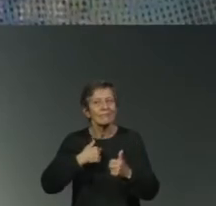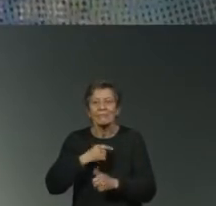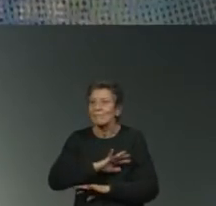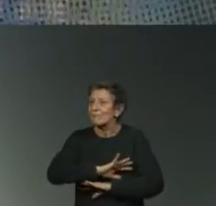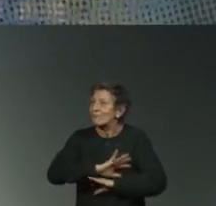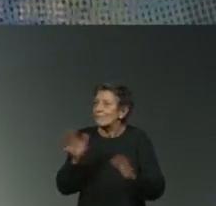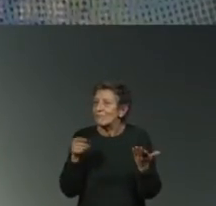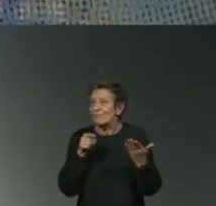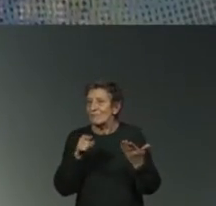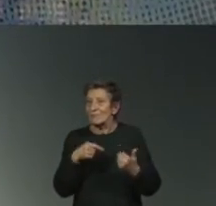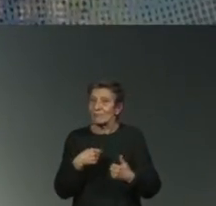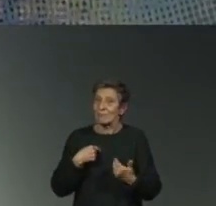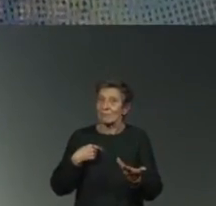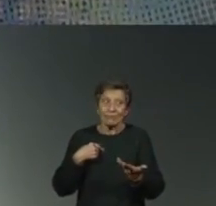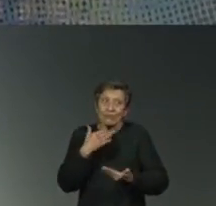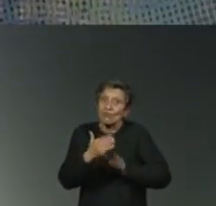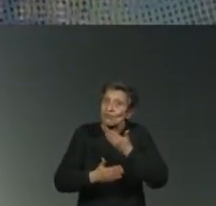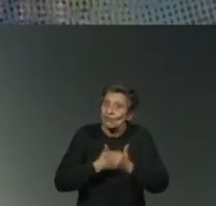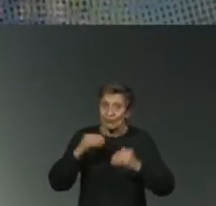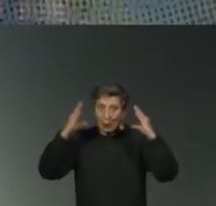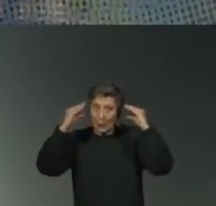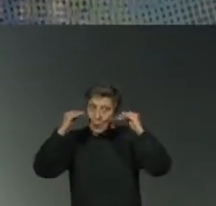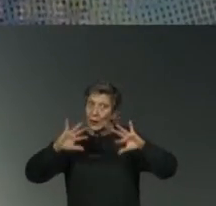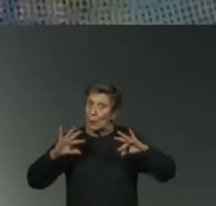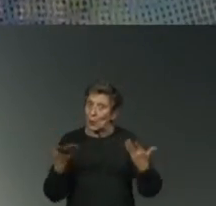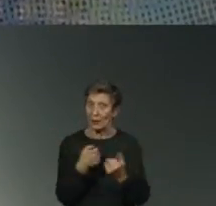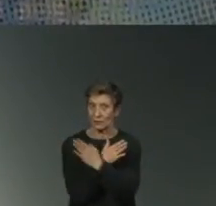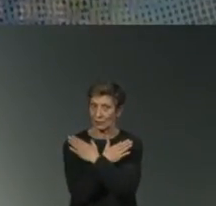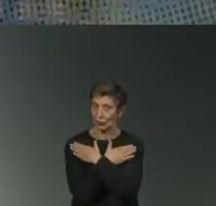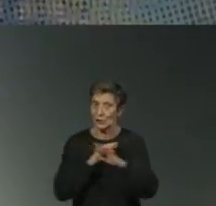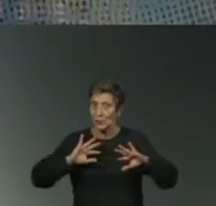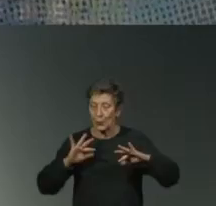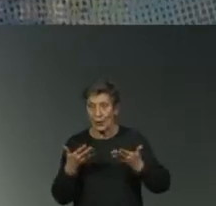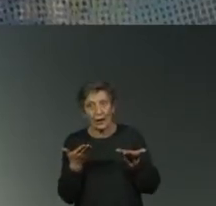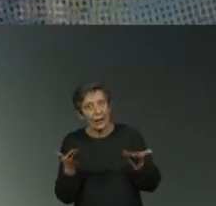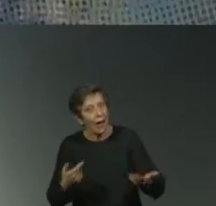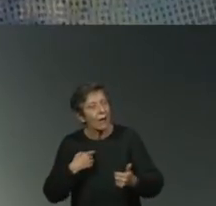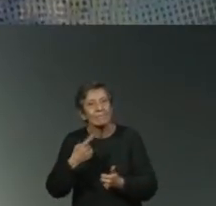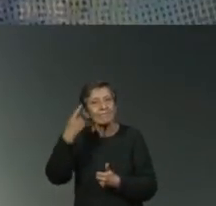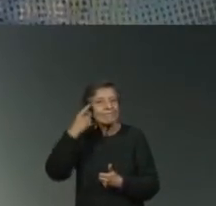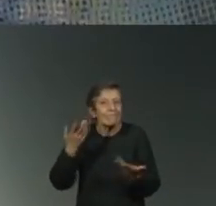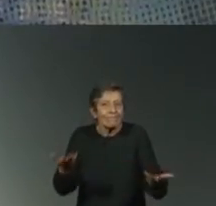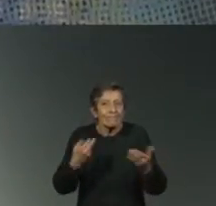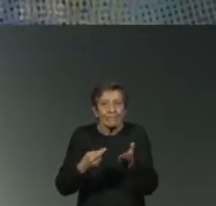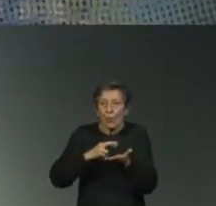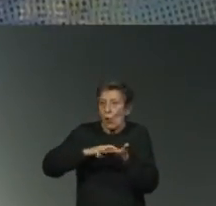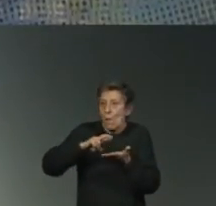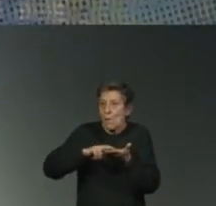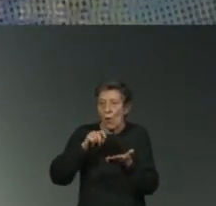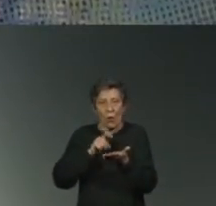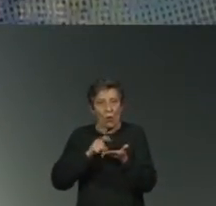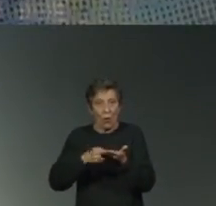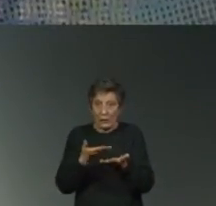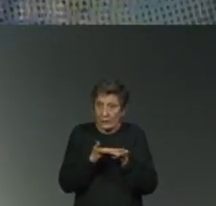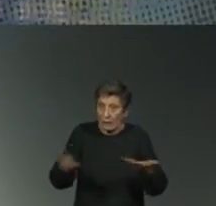et la sagesse et la maturité, peut-être que là, j'écrirai mon premier roman